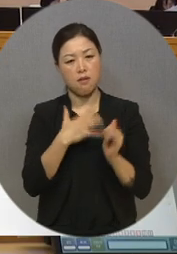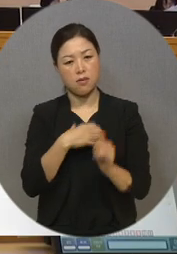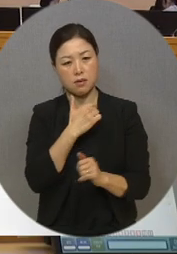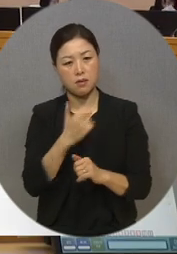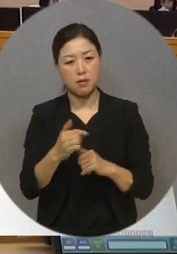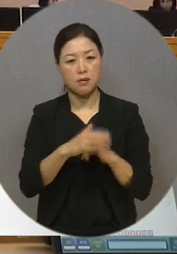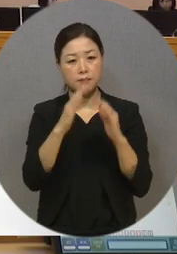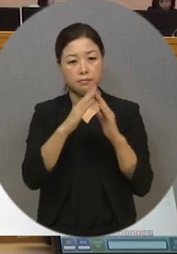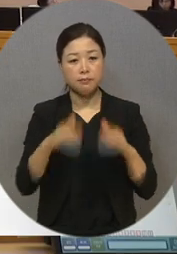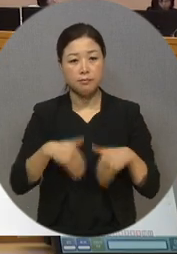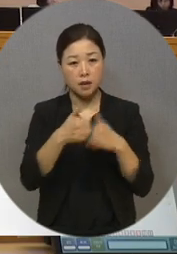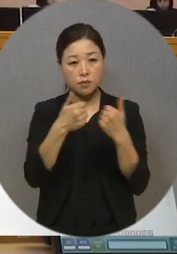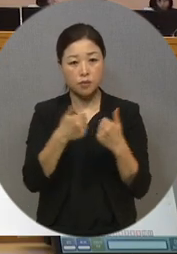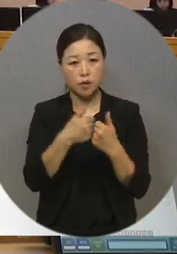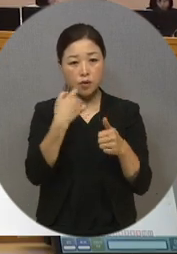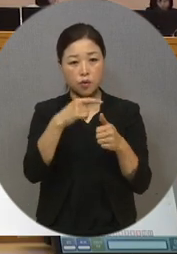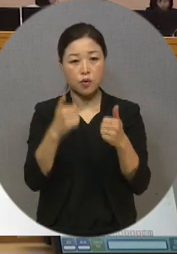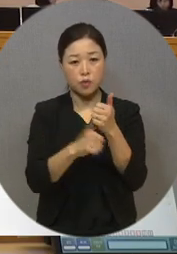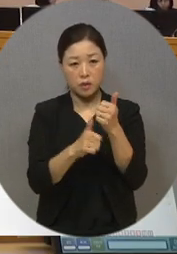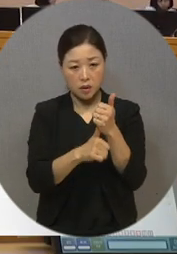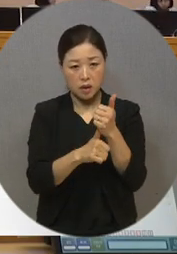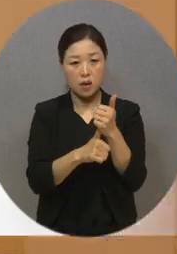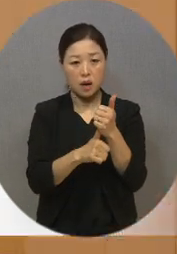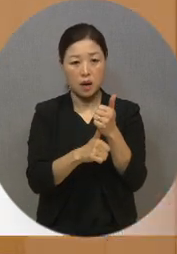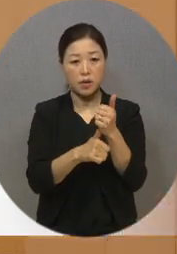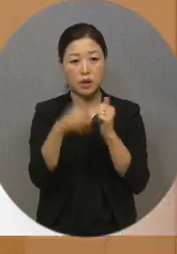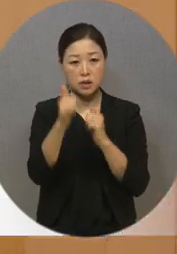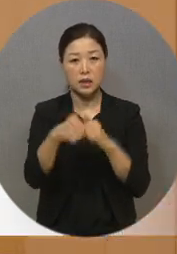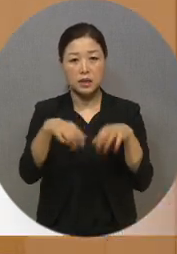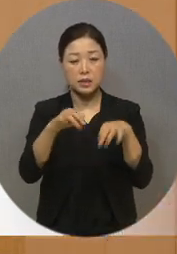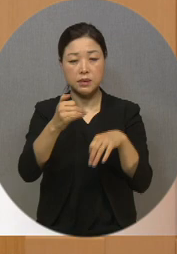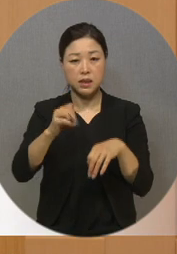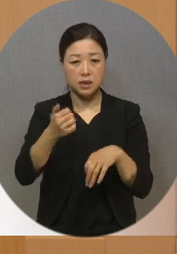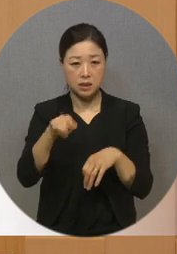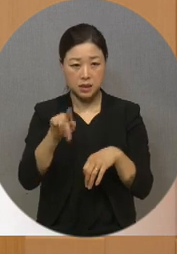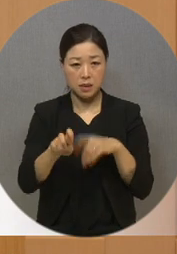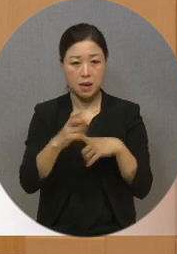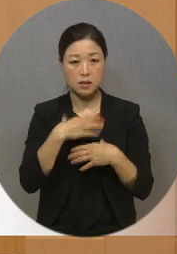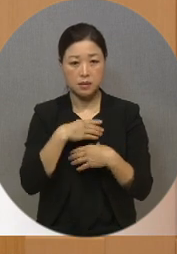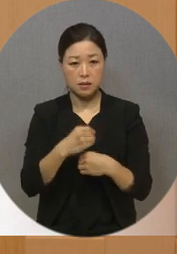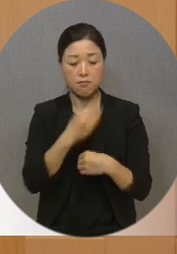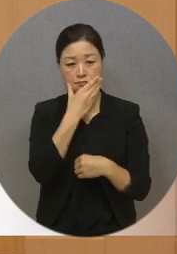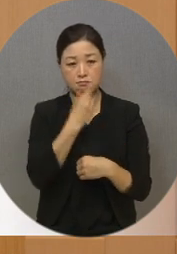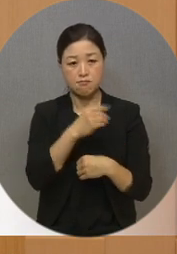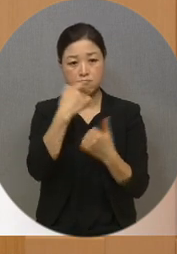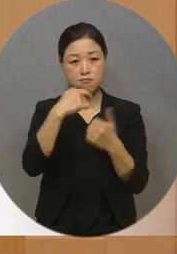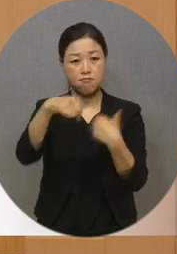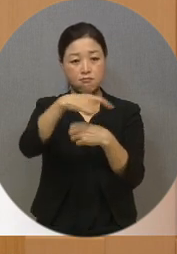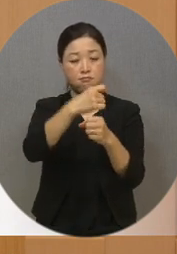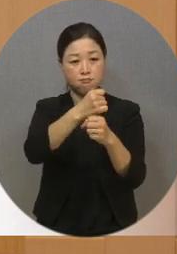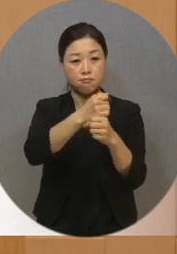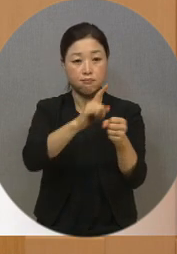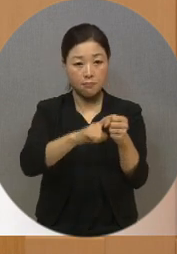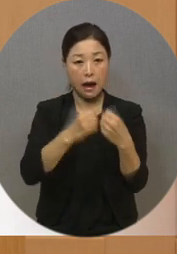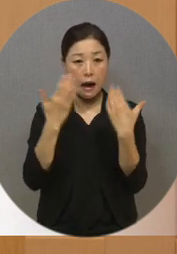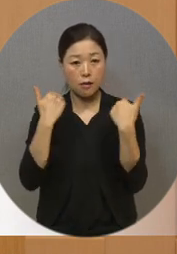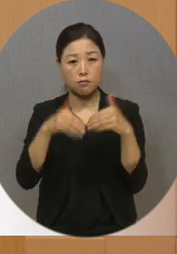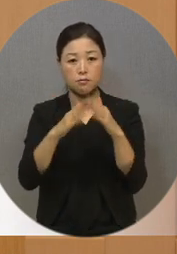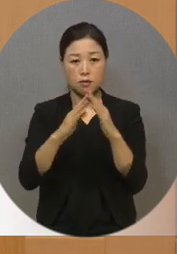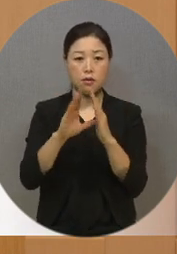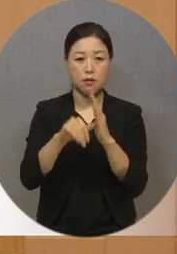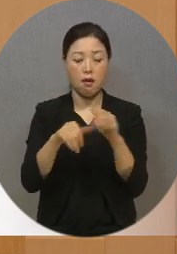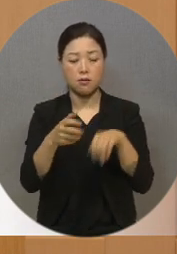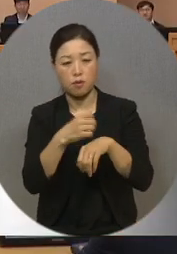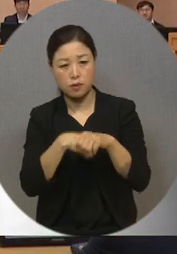교육위원회 부위원장인 김진남 의원은 안전하고 행복한 교육환경 조성을 위해 학교 신설에